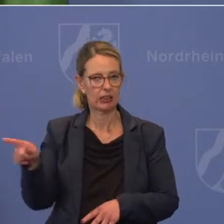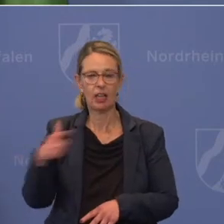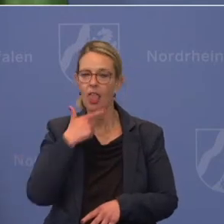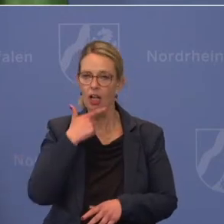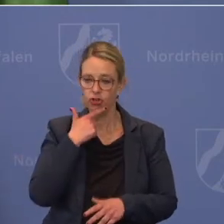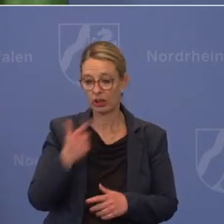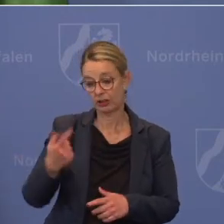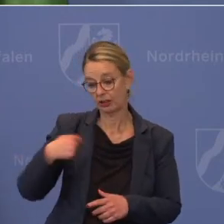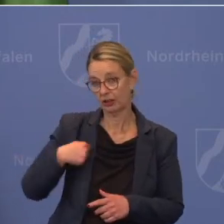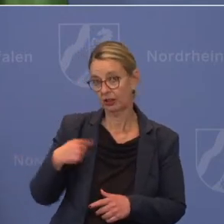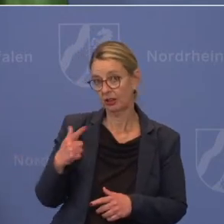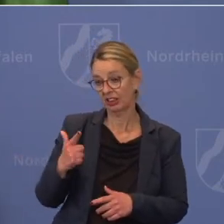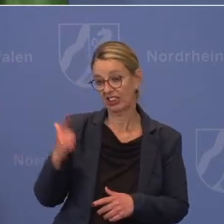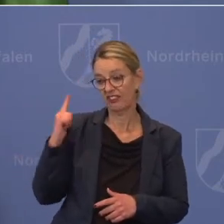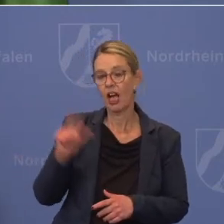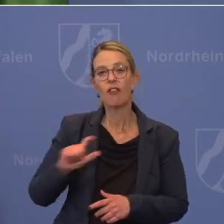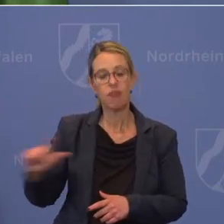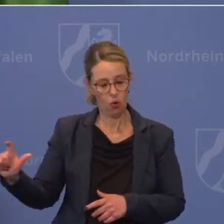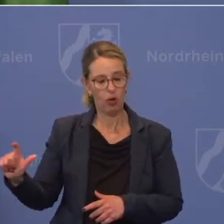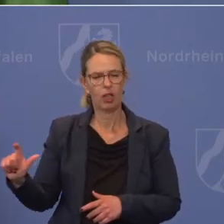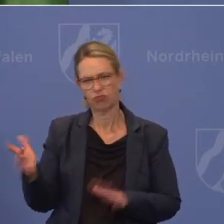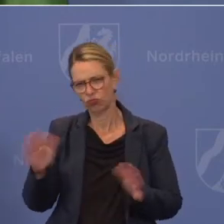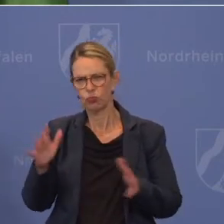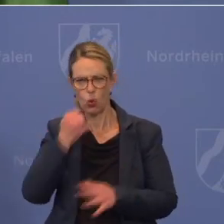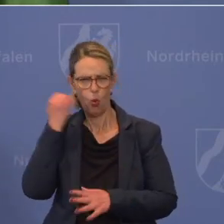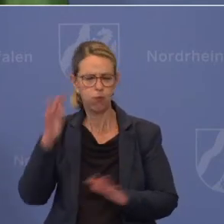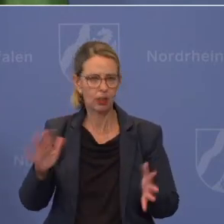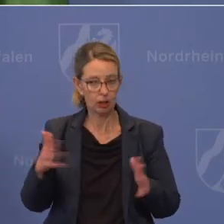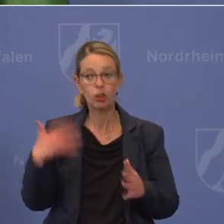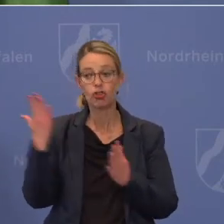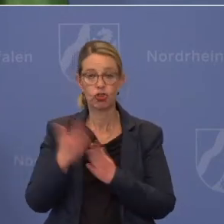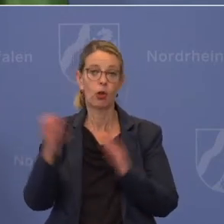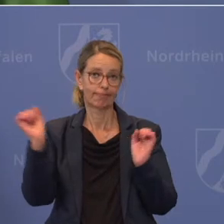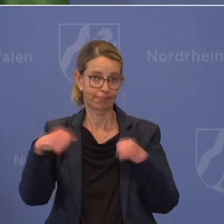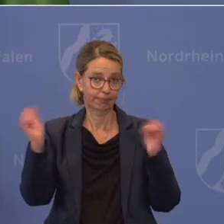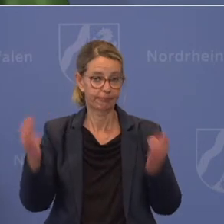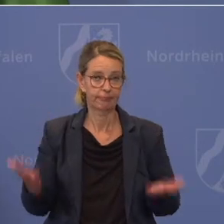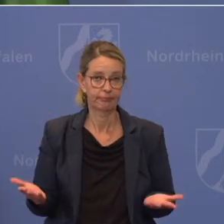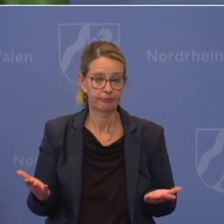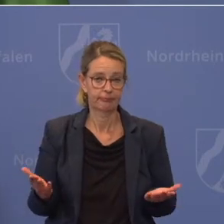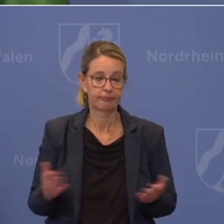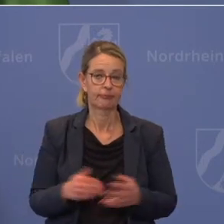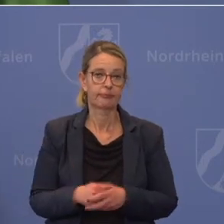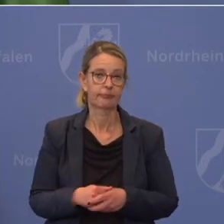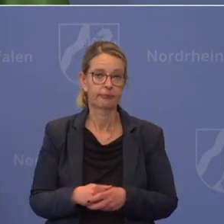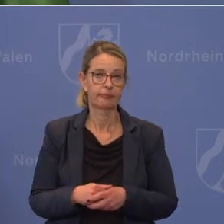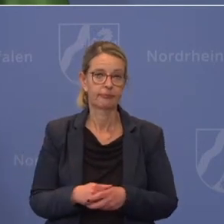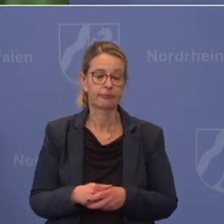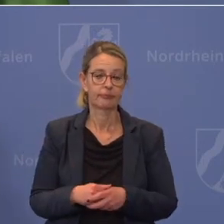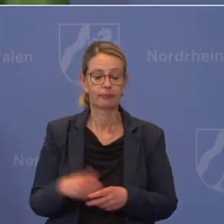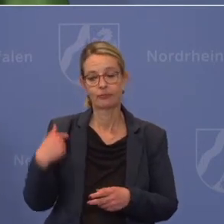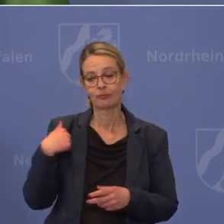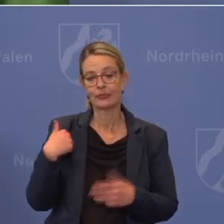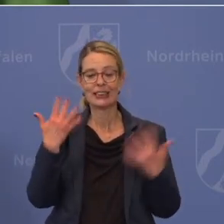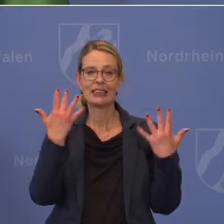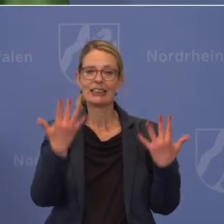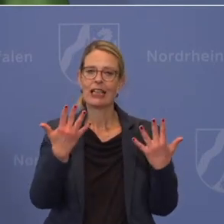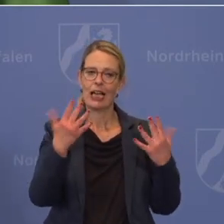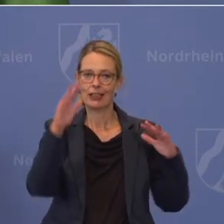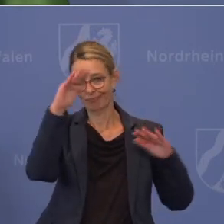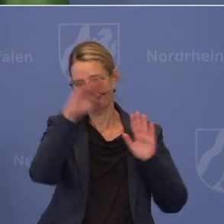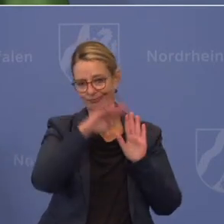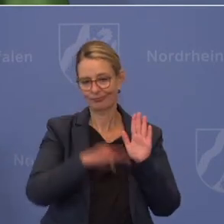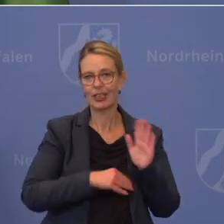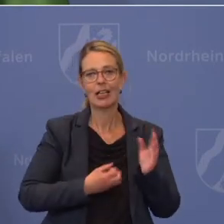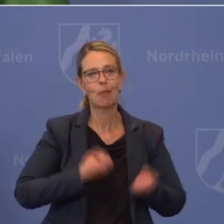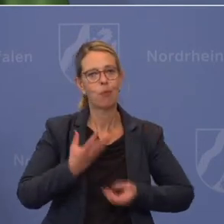gemeinsam mit mir vor knapp 2 Wochen hier bereits zugesagt. Wir haben mit unseren 10 Impulsen,